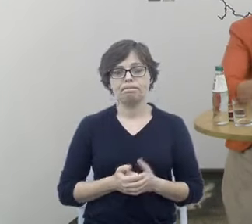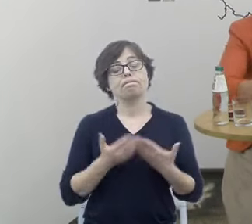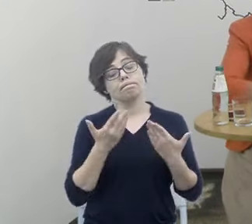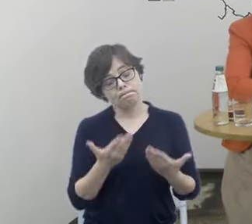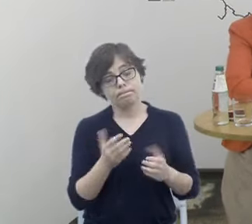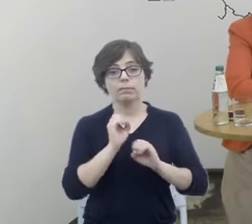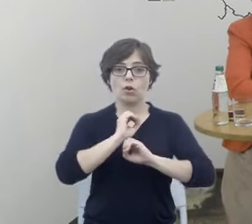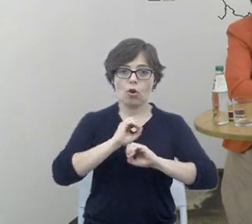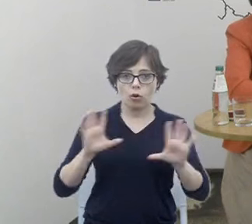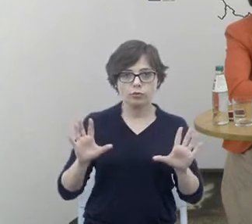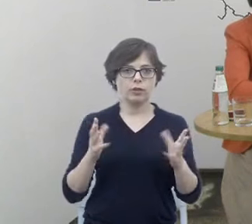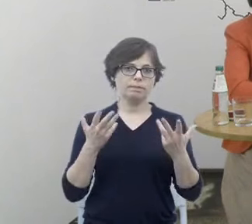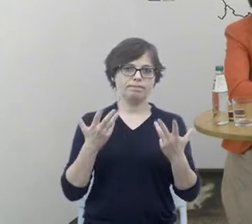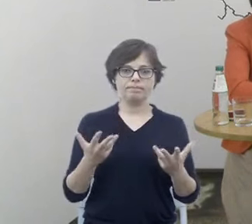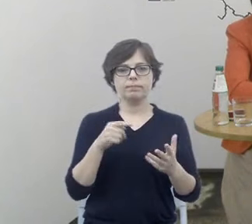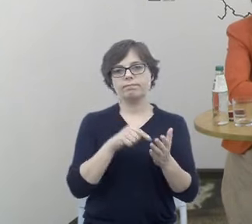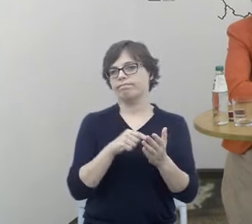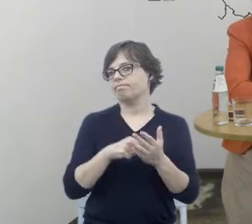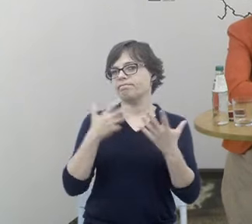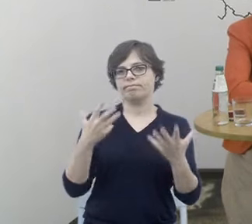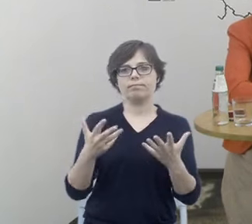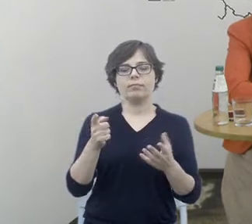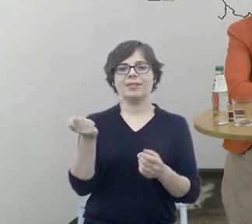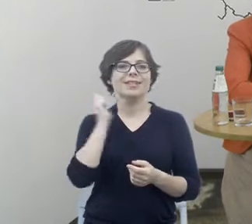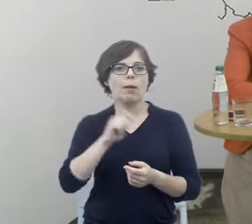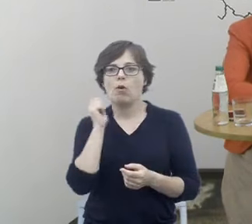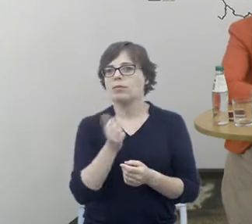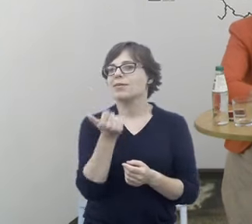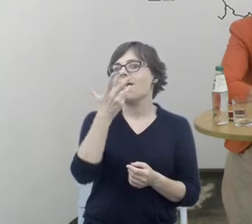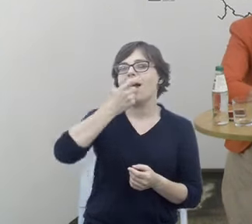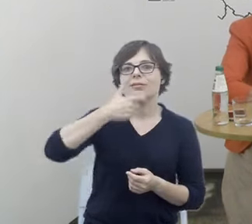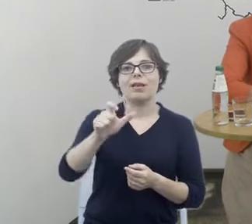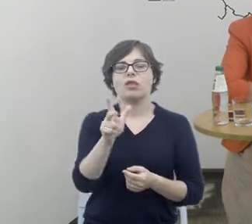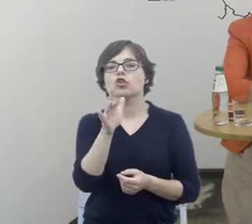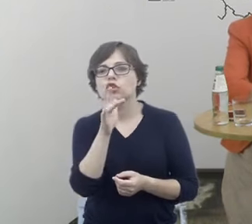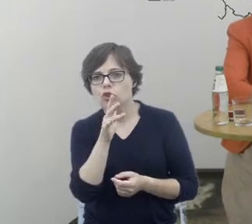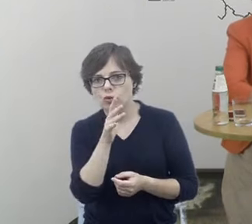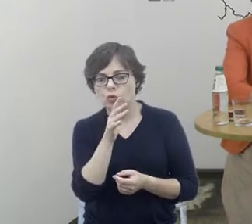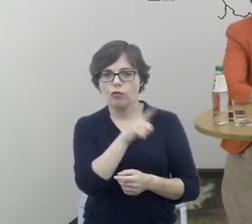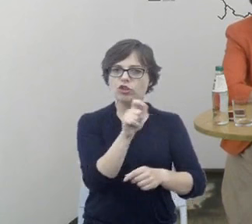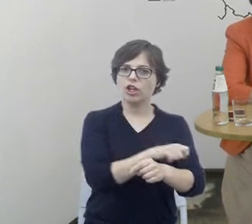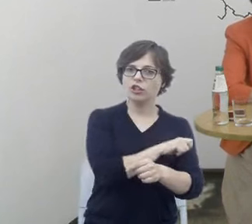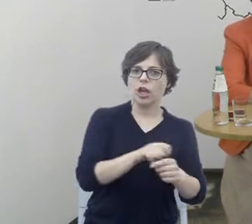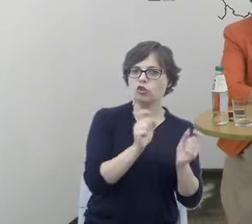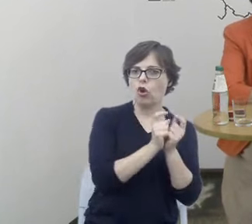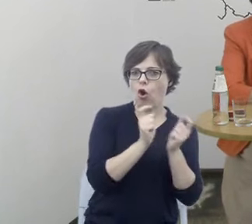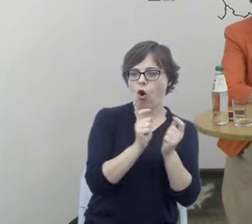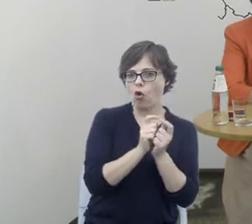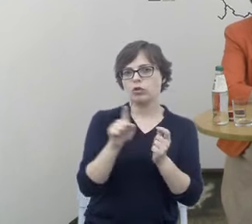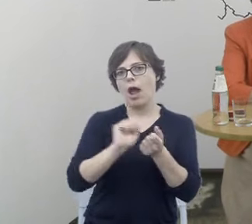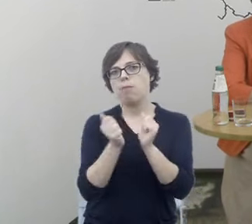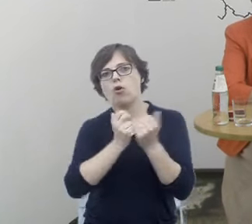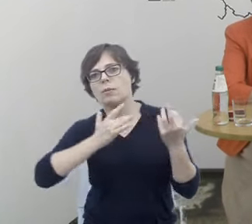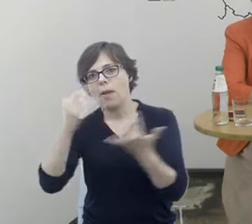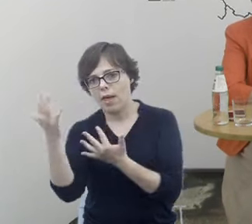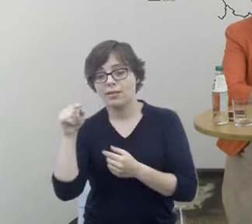takich zjawisk, prawda, czyli spalenie i zamordowanie kilkuset Żydów przez ich chrześcijańskich sąsiadów, takie